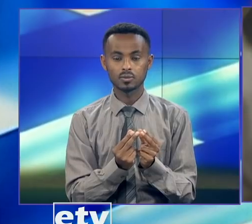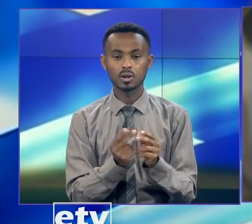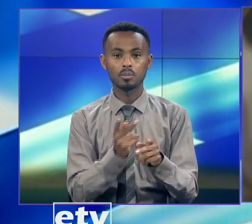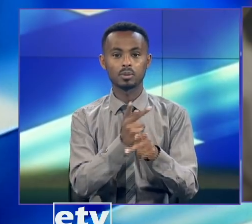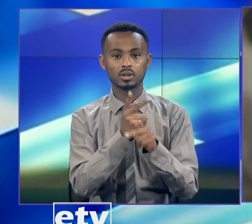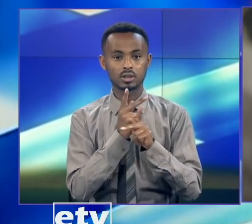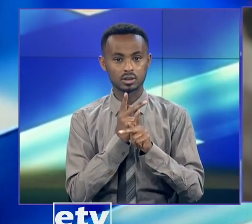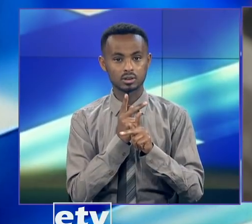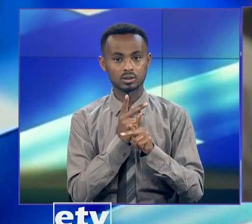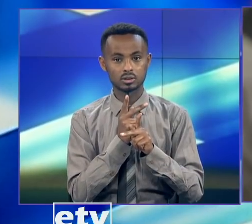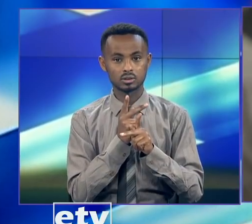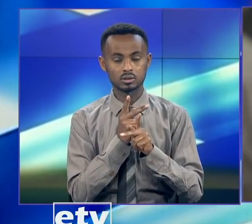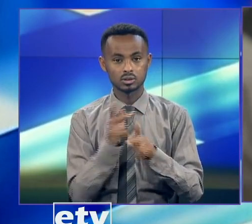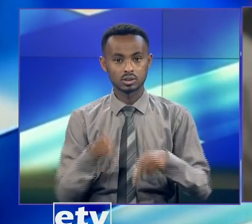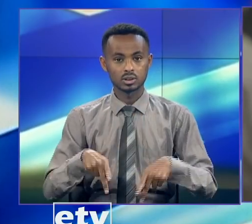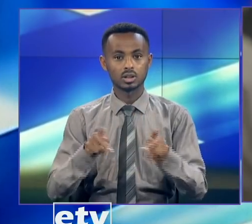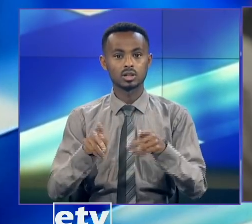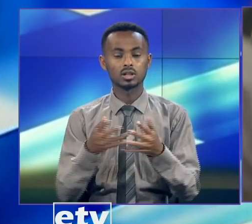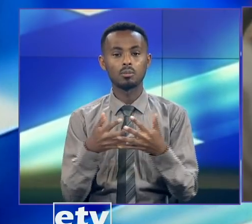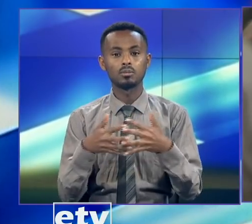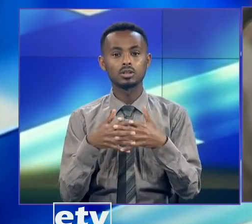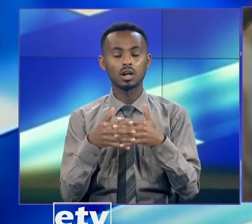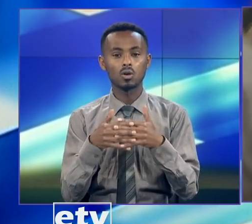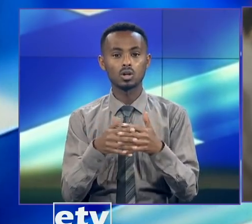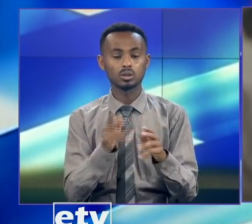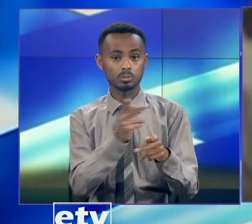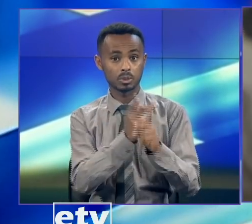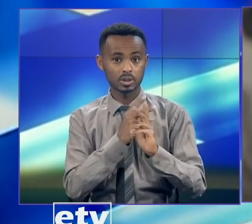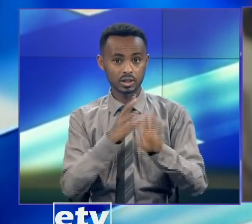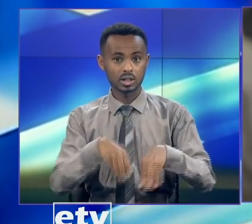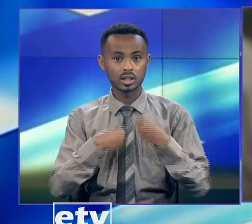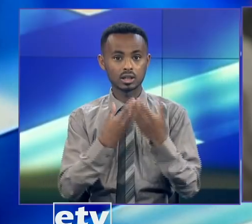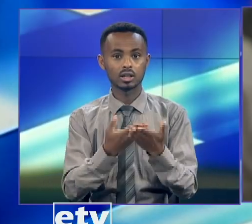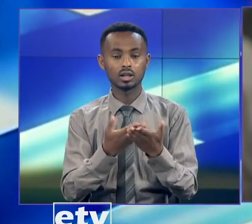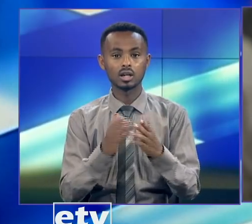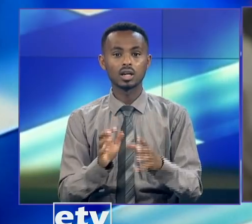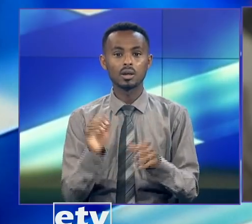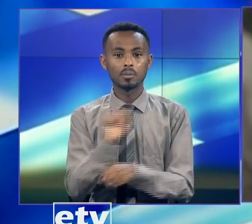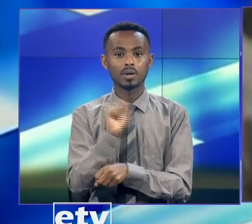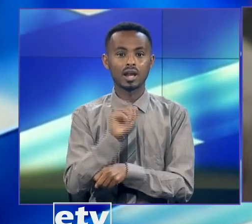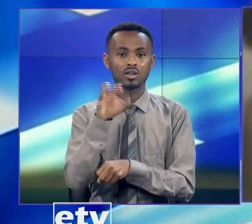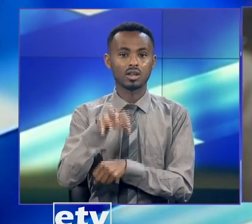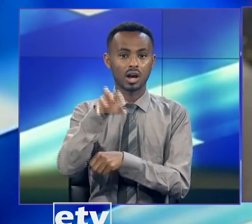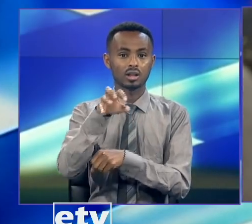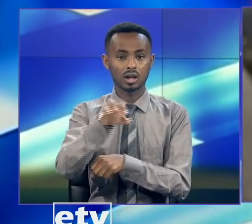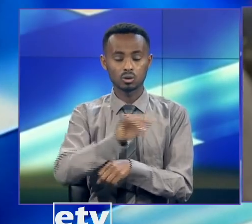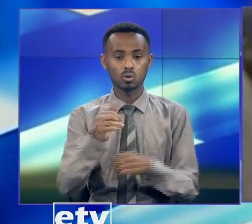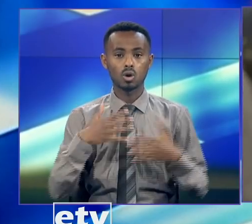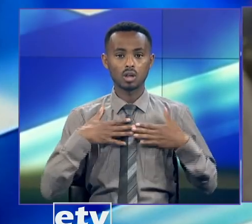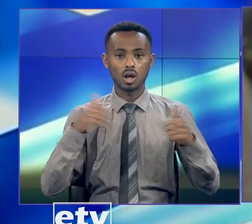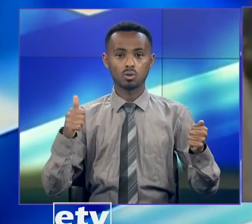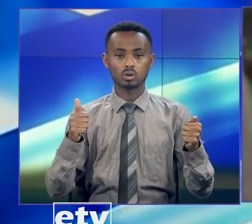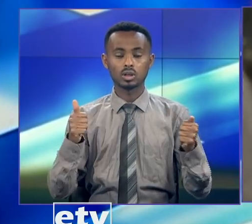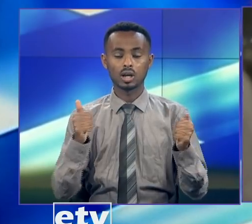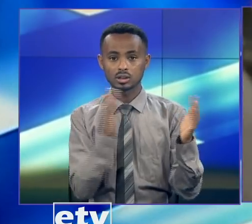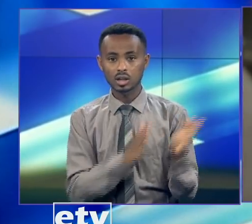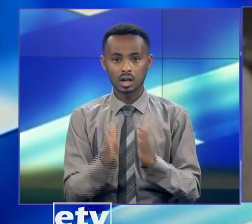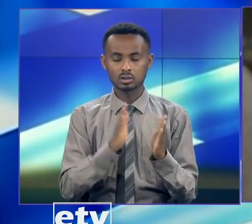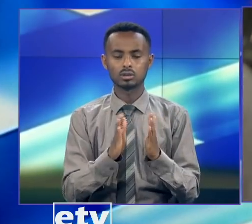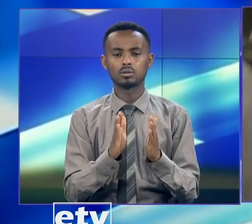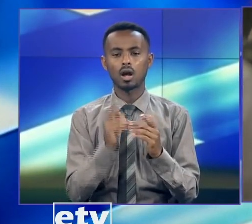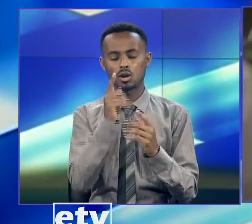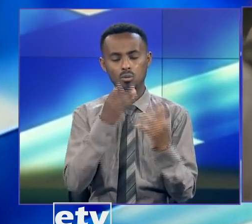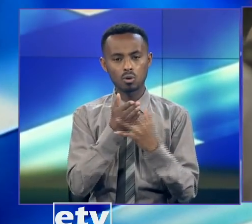በብድር የእርሻ መሳሪያዎችን በብድር እየሰጠን እንደ ትራክተር አይነቶችን ወጣቱን እያደራጀን በአንድ